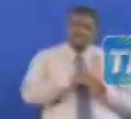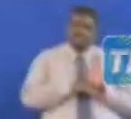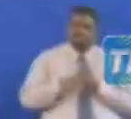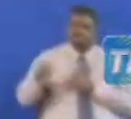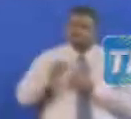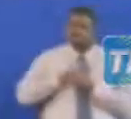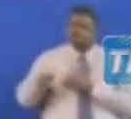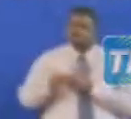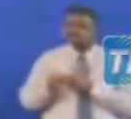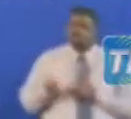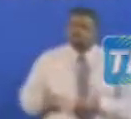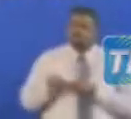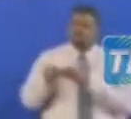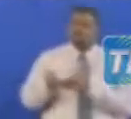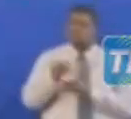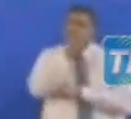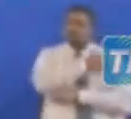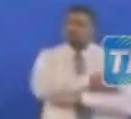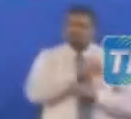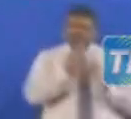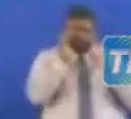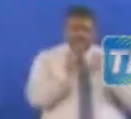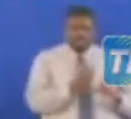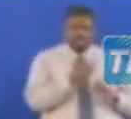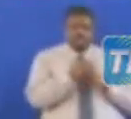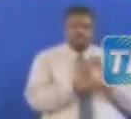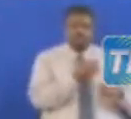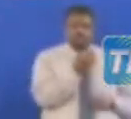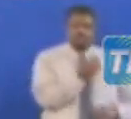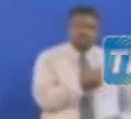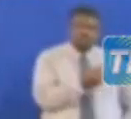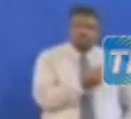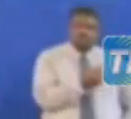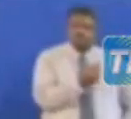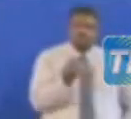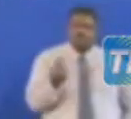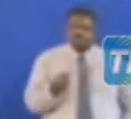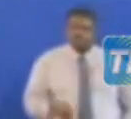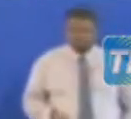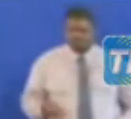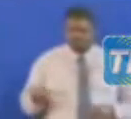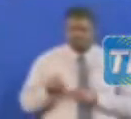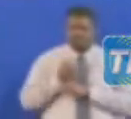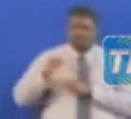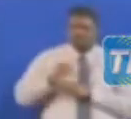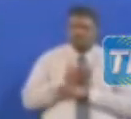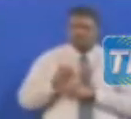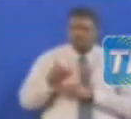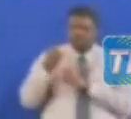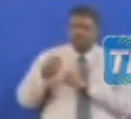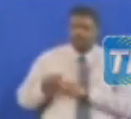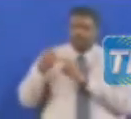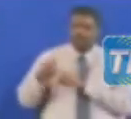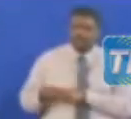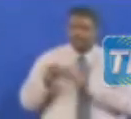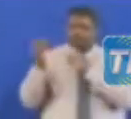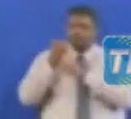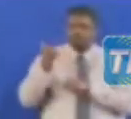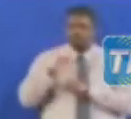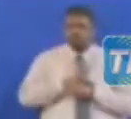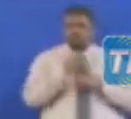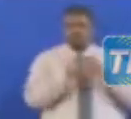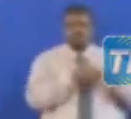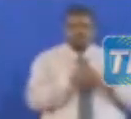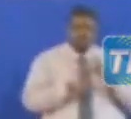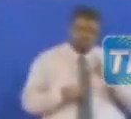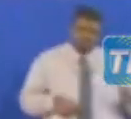za ununuzi wa mtoaji wa huduma za mabasi ya awamu ya kwanza na ya pili, itafanya ukarabati wa mara kwa mara wa miundombinu ya